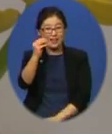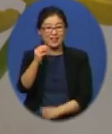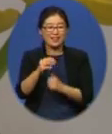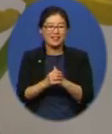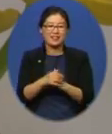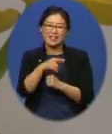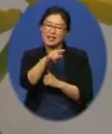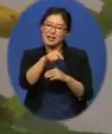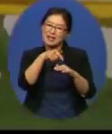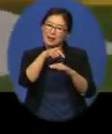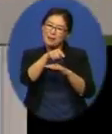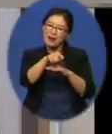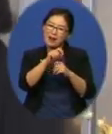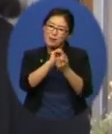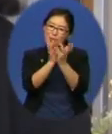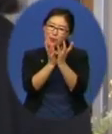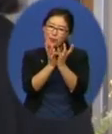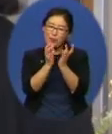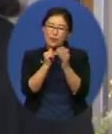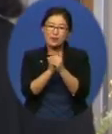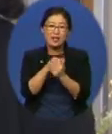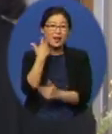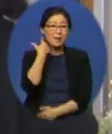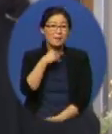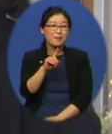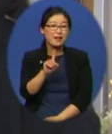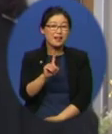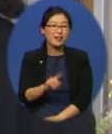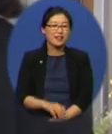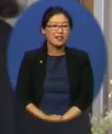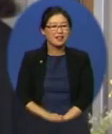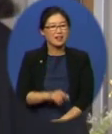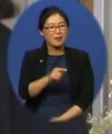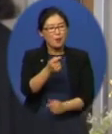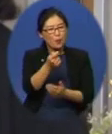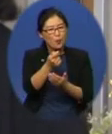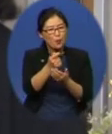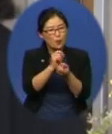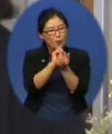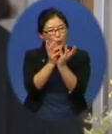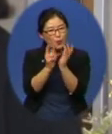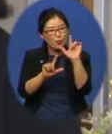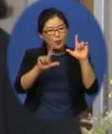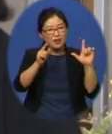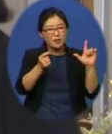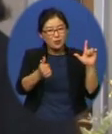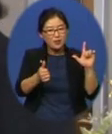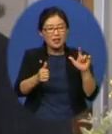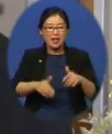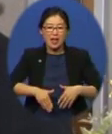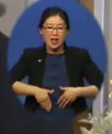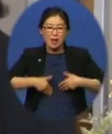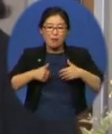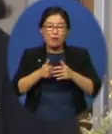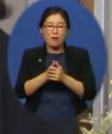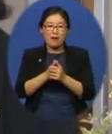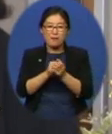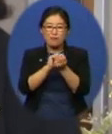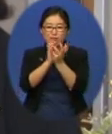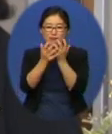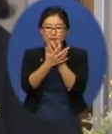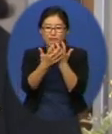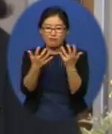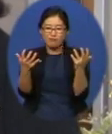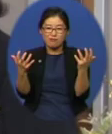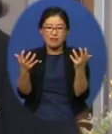매력은 무엇일까요? 야생화의 매력은 작은 꽃, 그 봄에 피어나는 그 군락을 이루는 작은 꽃들이